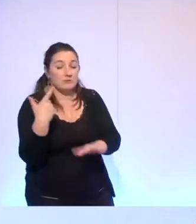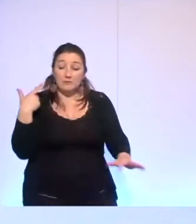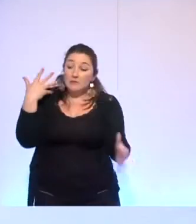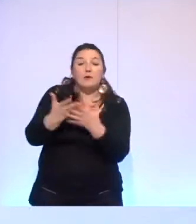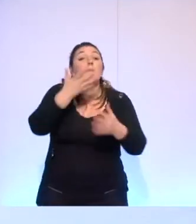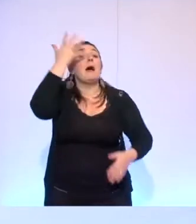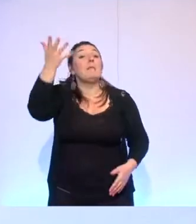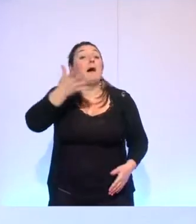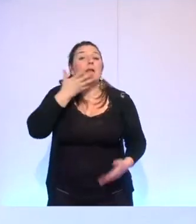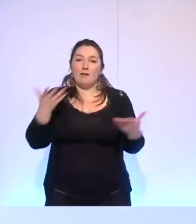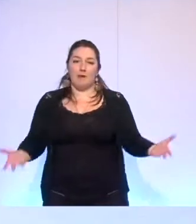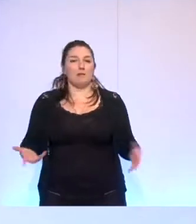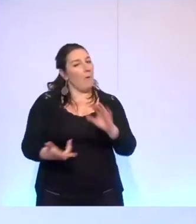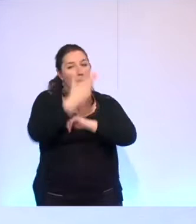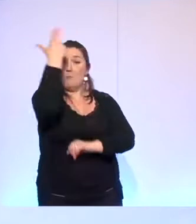maintenant.